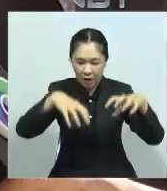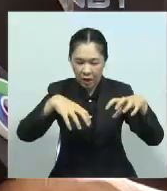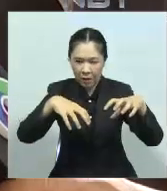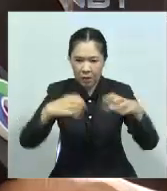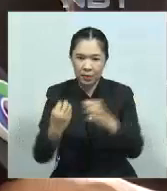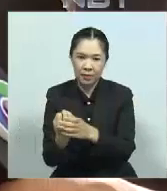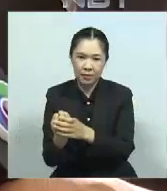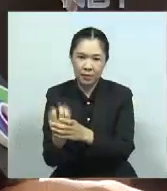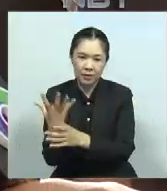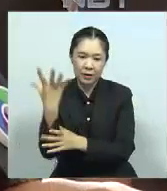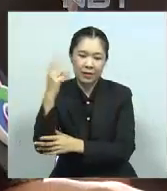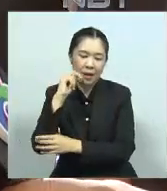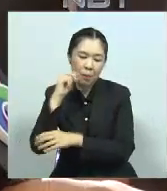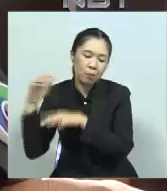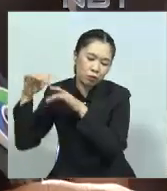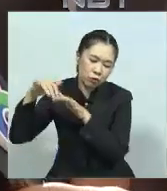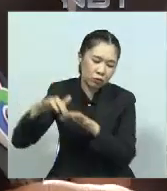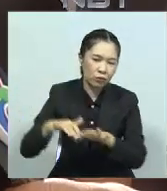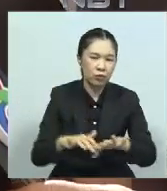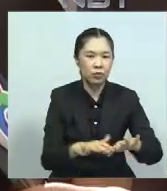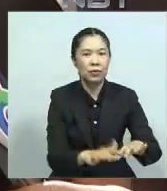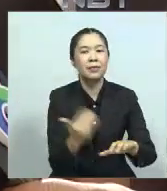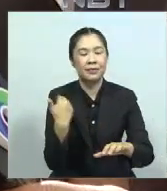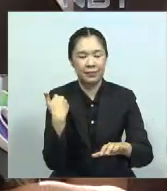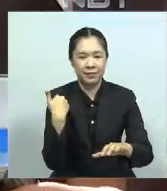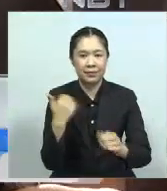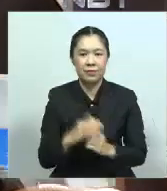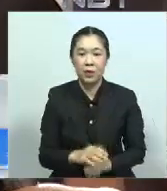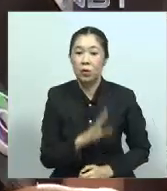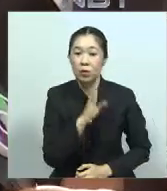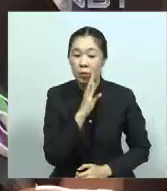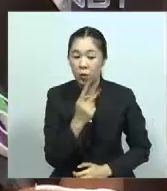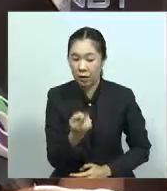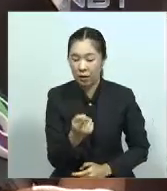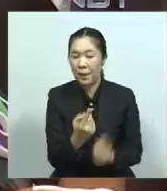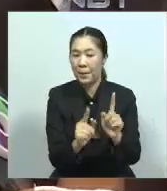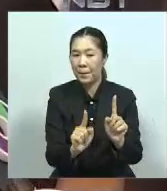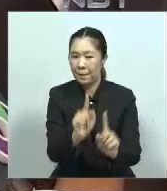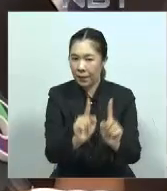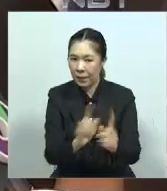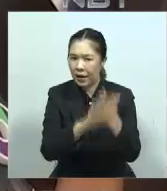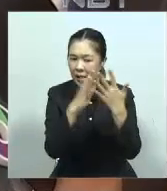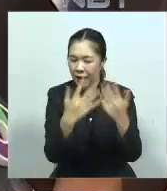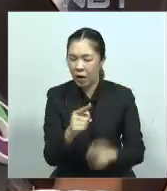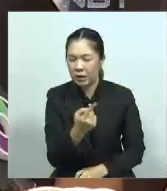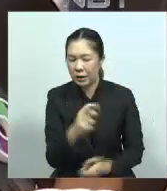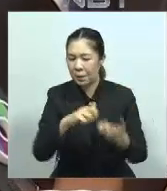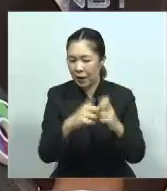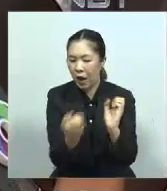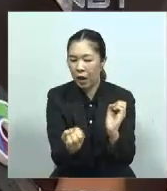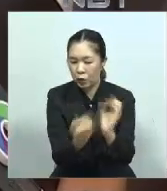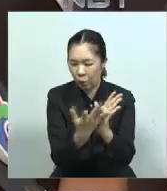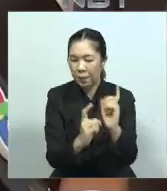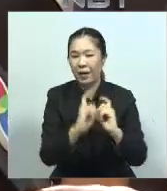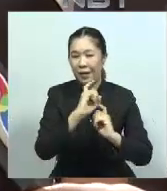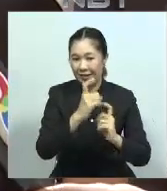และน้ำท่วมขังนะครับถ้ามีการประเมินว่าจะเป็นเกิดอันตรายกับพี่น้องประชาชนนะ